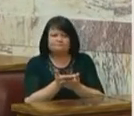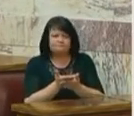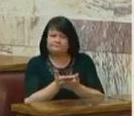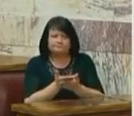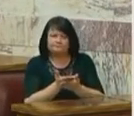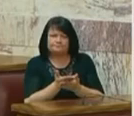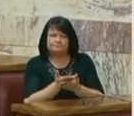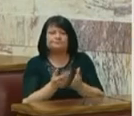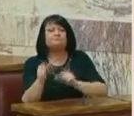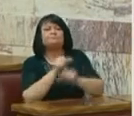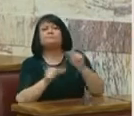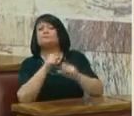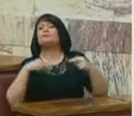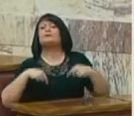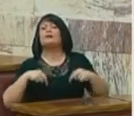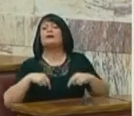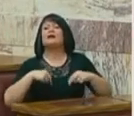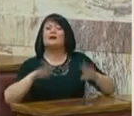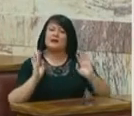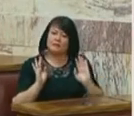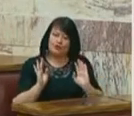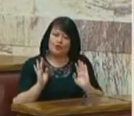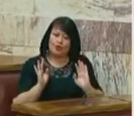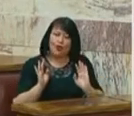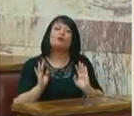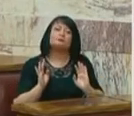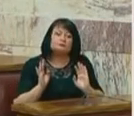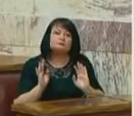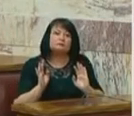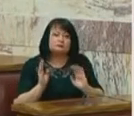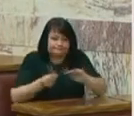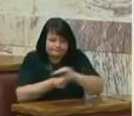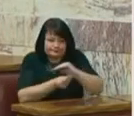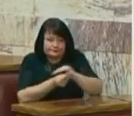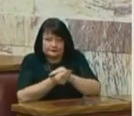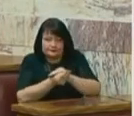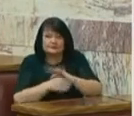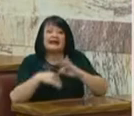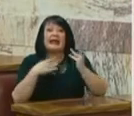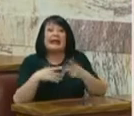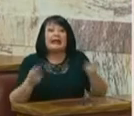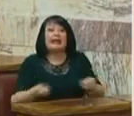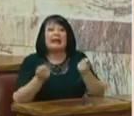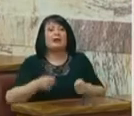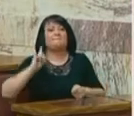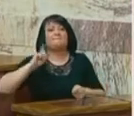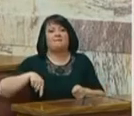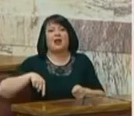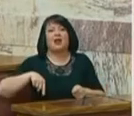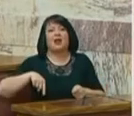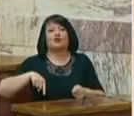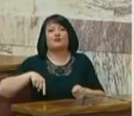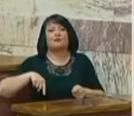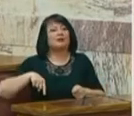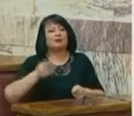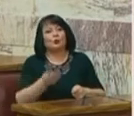έναν υπουργό ο οποίος δωροδοκείται ή κάνει μια πράξη παράνομη πέραν των καθηκόντων του,